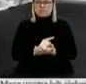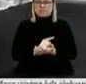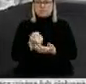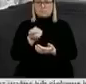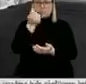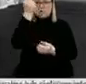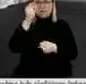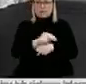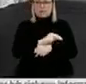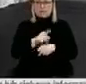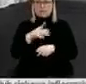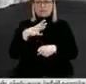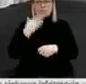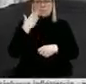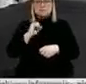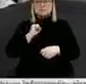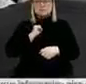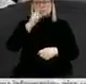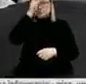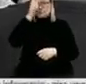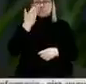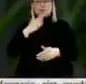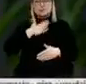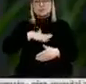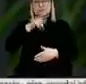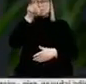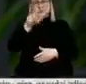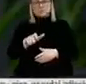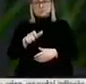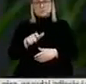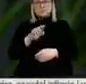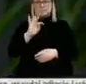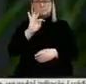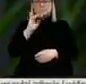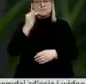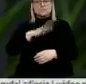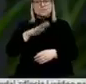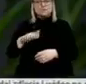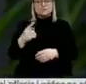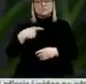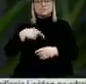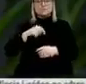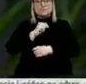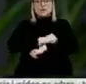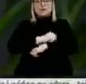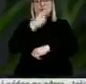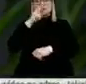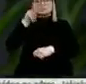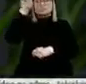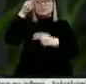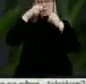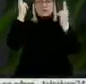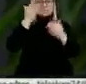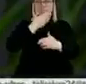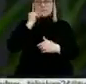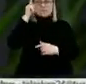To były świetne gości. Moje dzieci za nie przepadały. Moje dzieci podchodzą do drzwi balkonowej i patrzą w niebo, mówią, nie ma tam wuja,